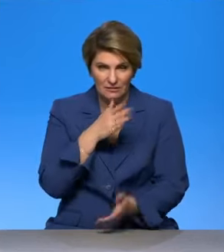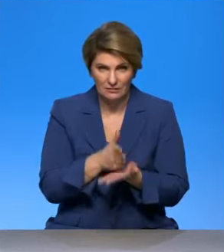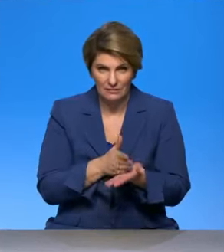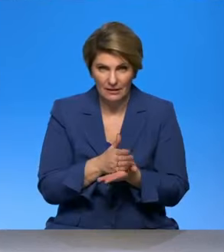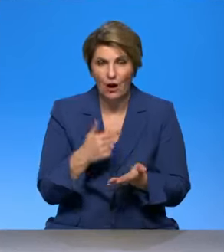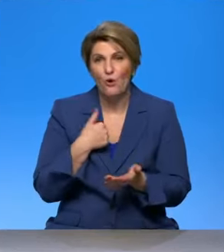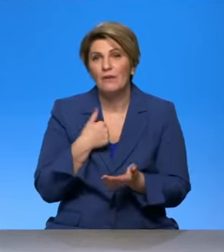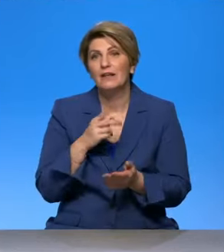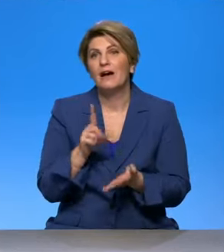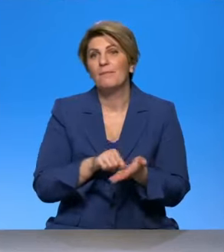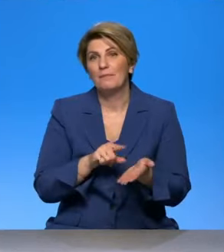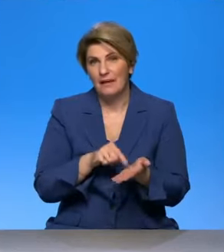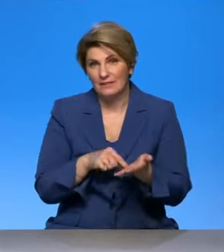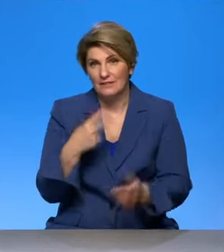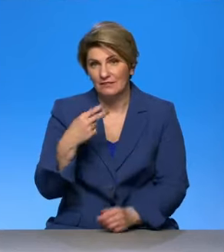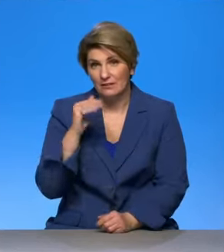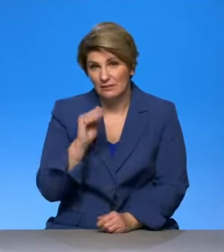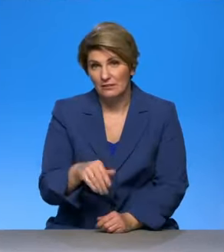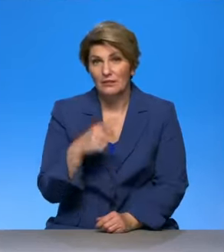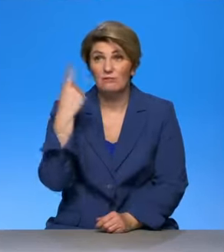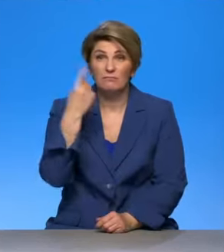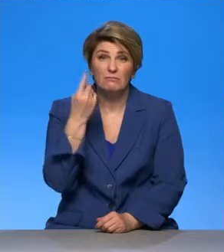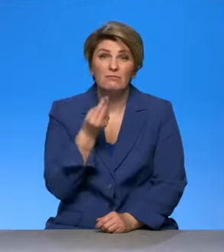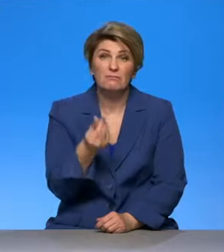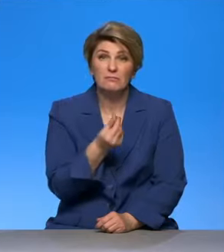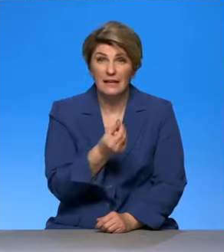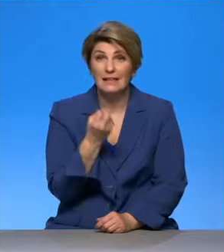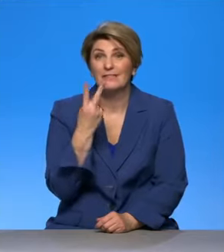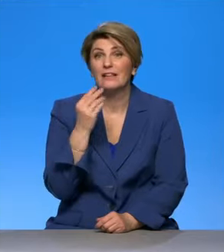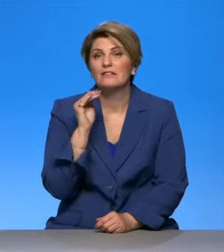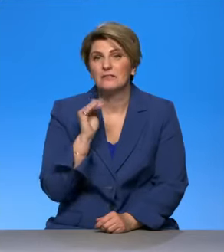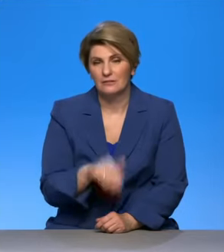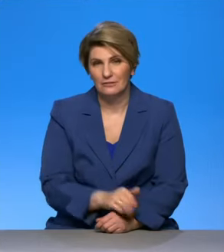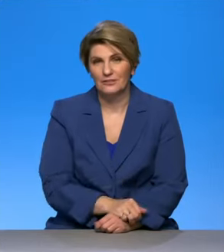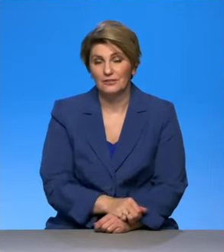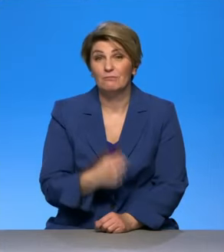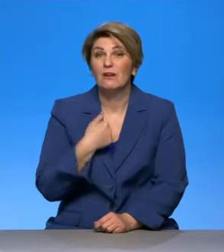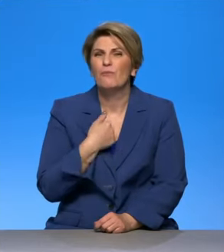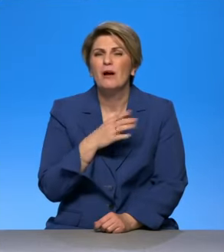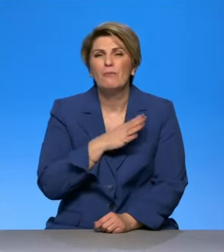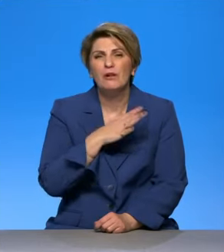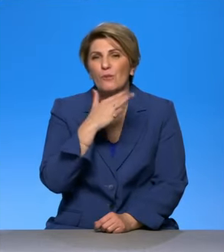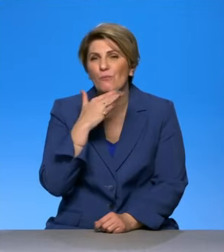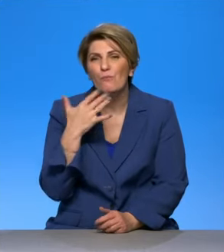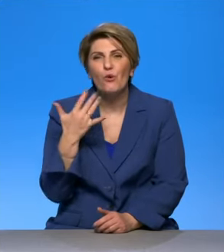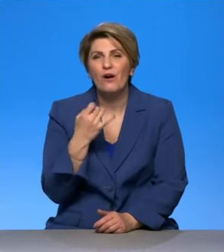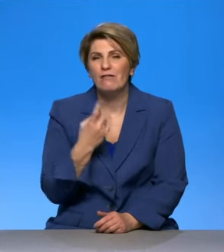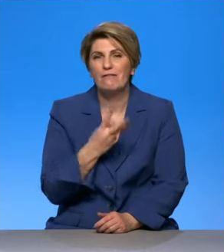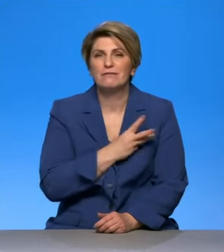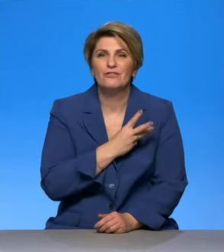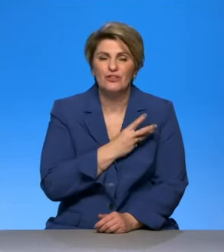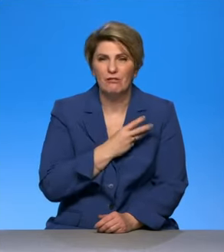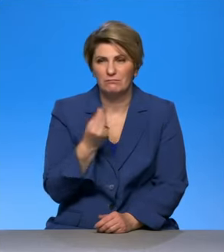Коммунальные платежи 12. У меня было желание не раз вот тоже залезть в долг. Но никогда я этому желанию